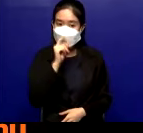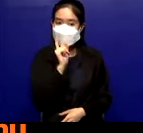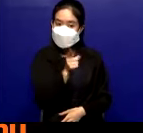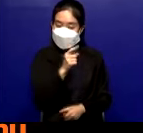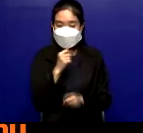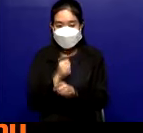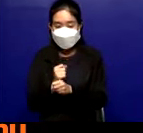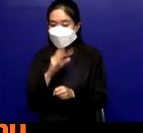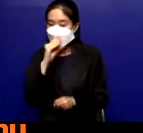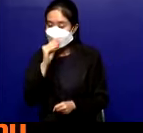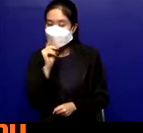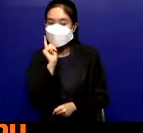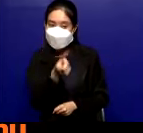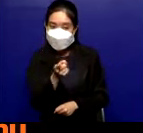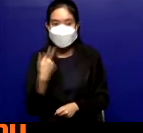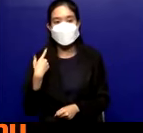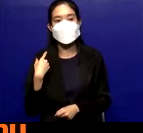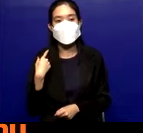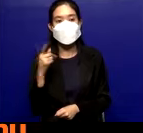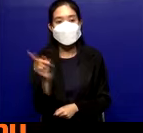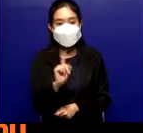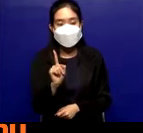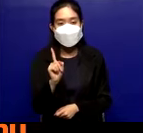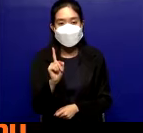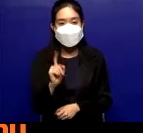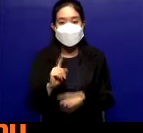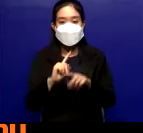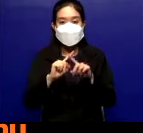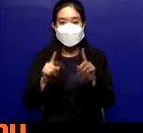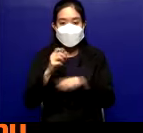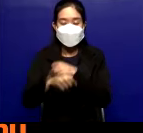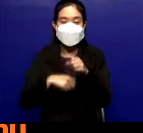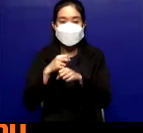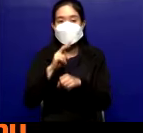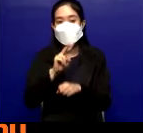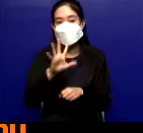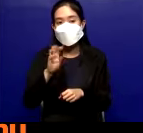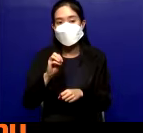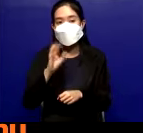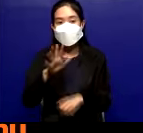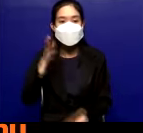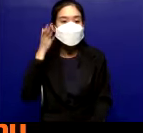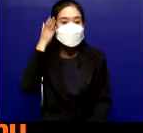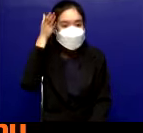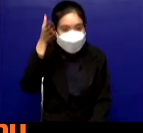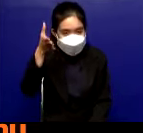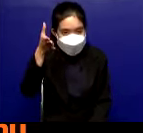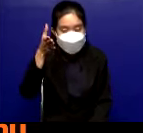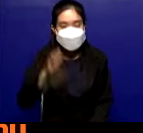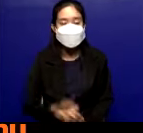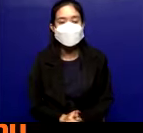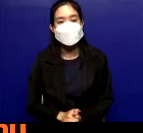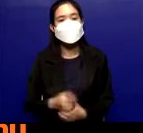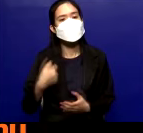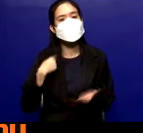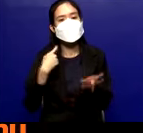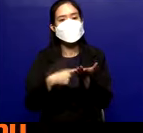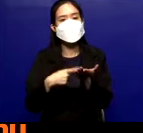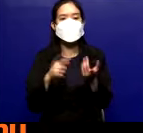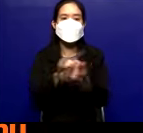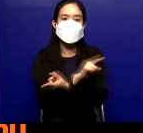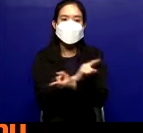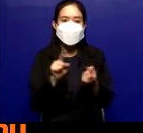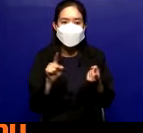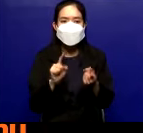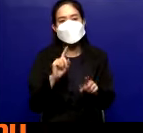าพรวมก็ประมาณปี65ด้านสวัสดิการประชาชนส่วนใหญ่นะคะไม่ว่าจะเป็นหลักประกันสุขภาพทั่วหน้าขอส